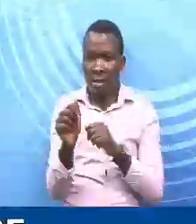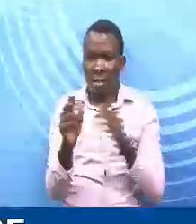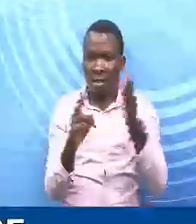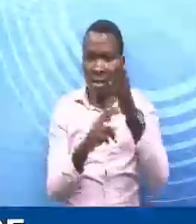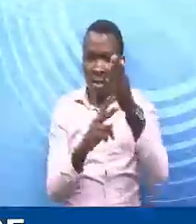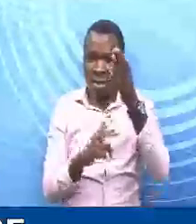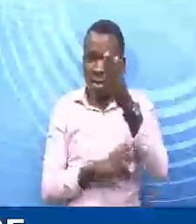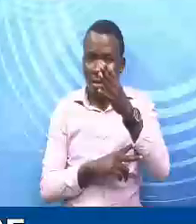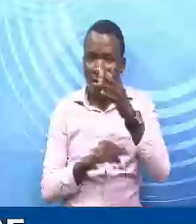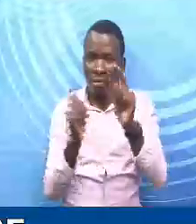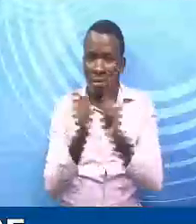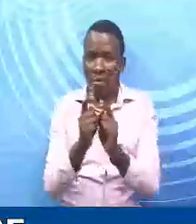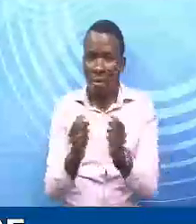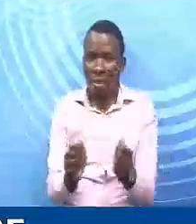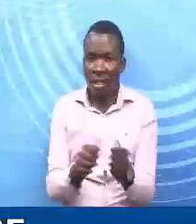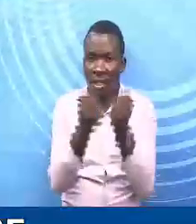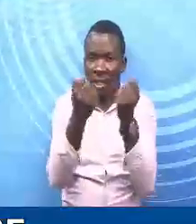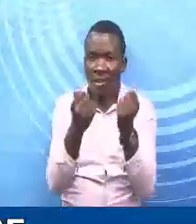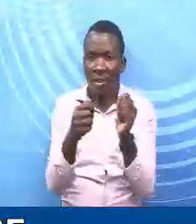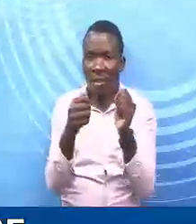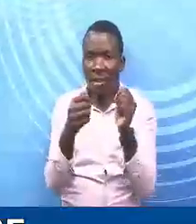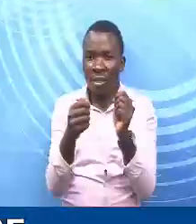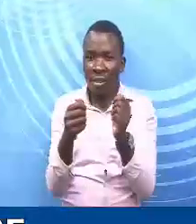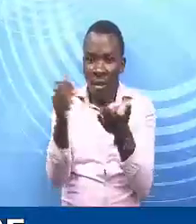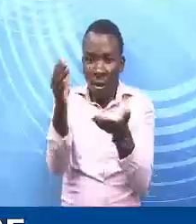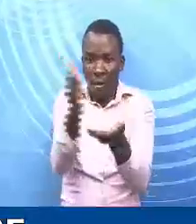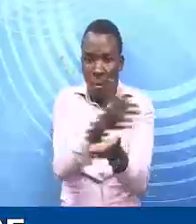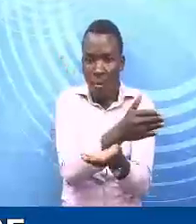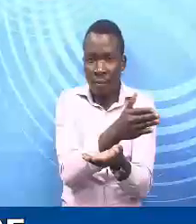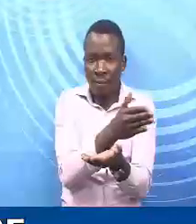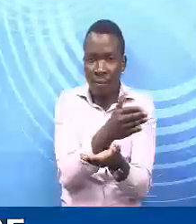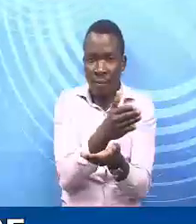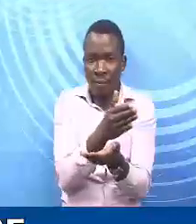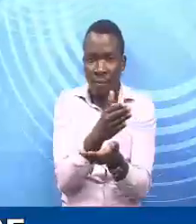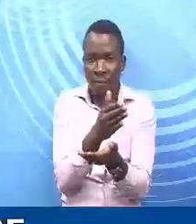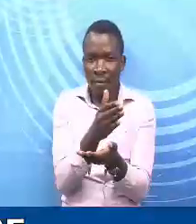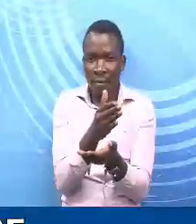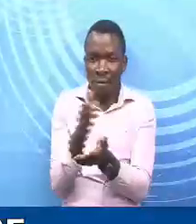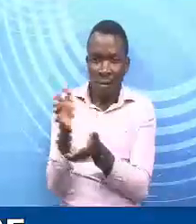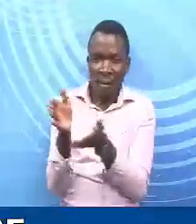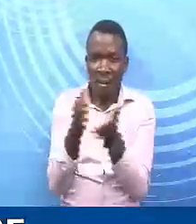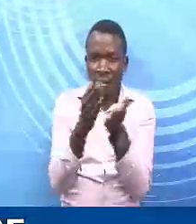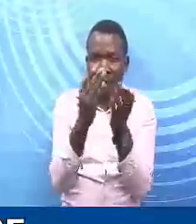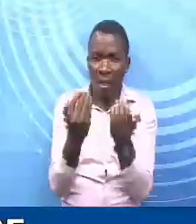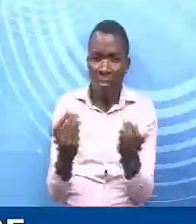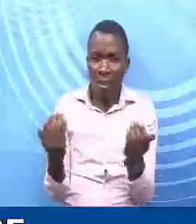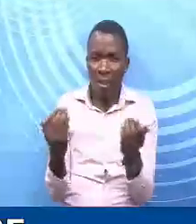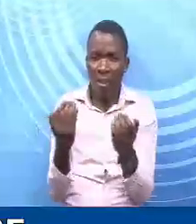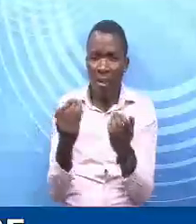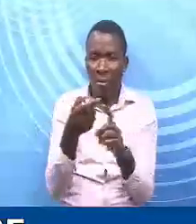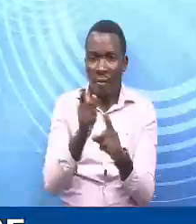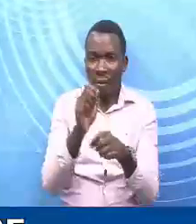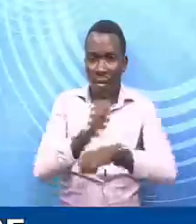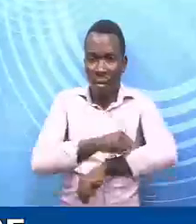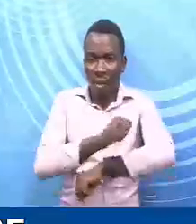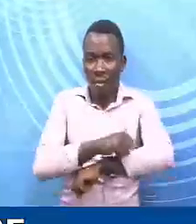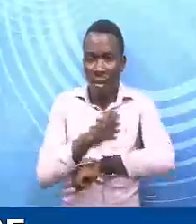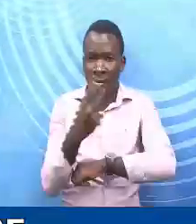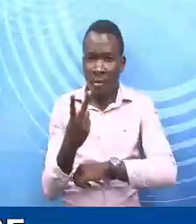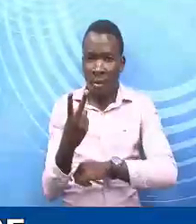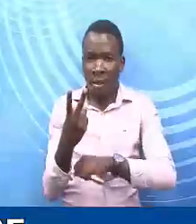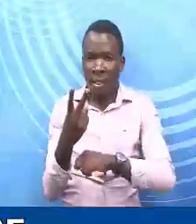mashuri babiri. Iki kiraro ishaka ingufu zikomeye, natwe abaturage